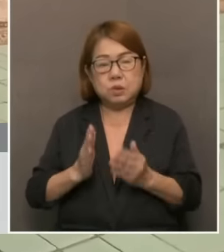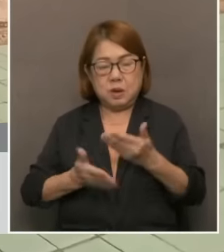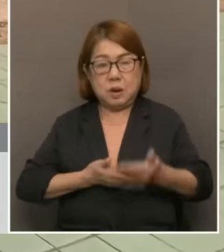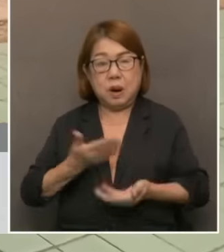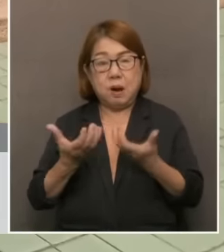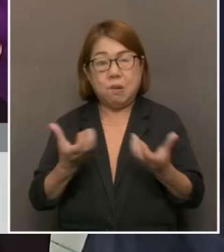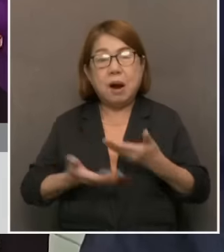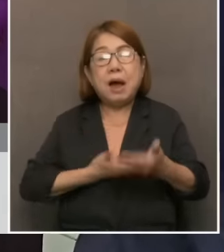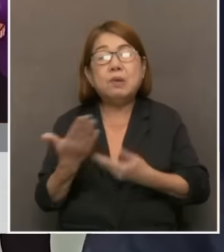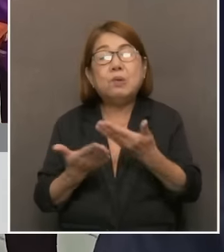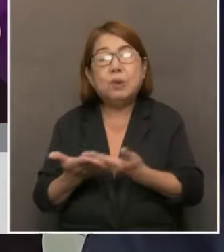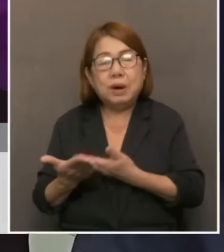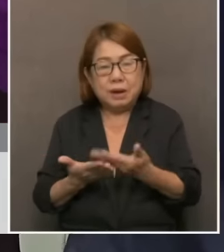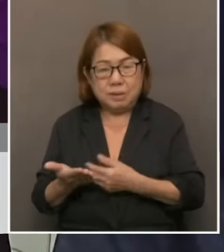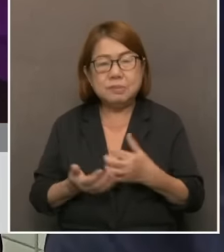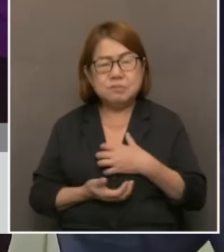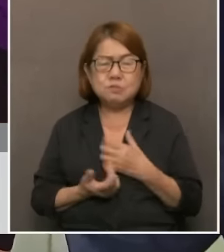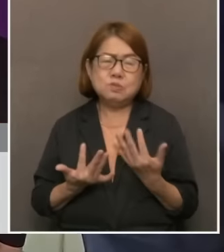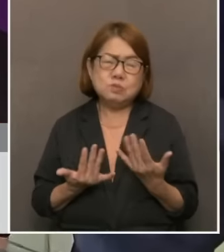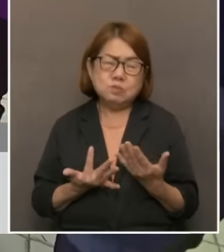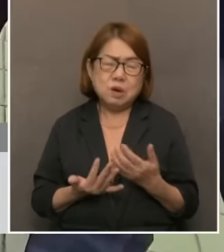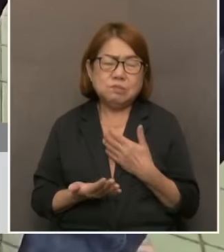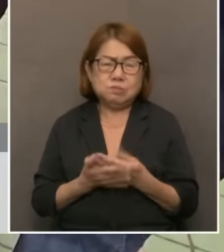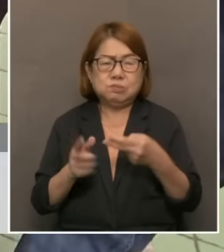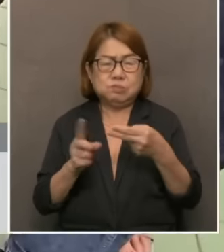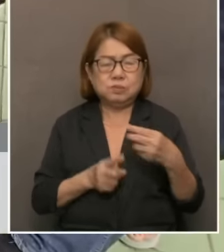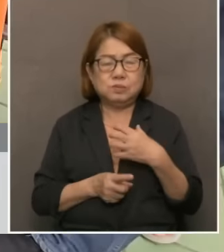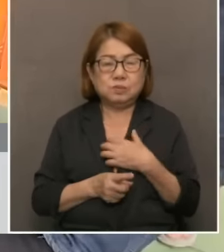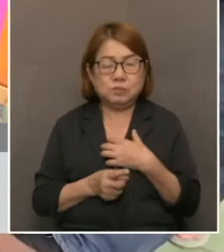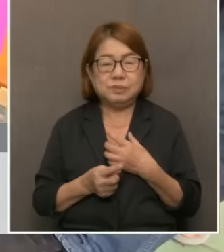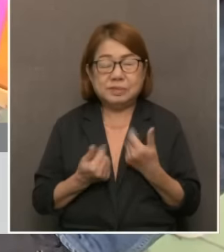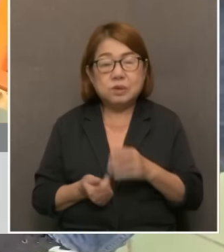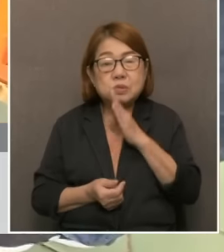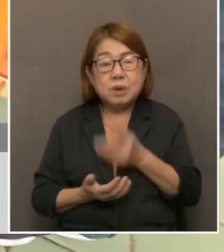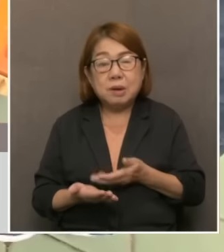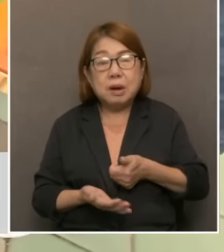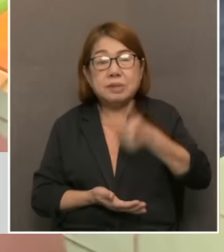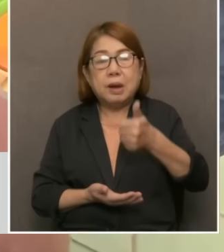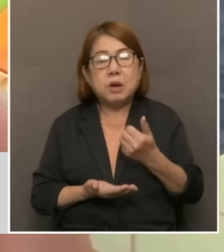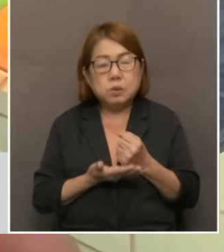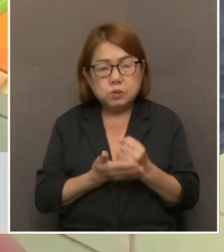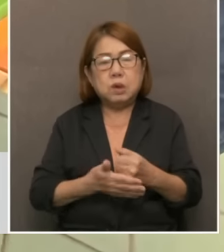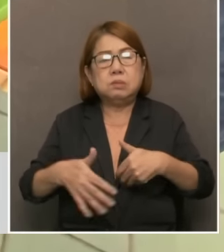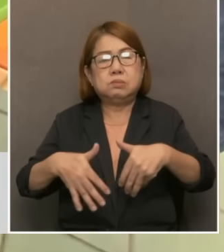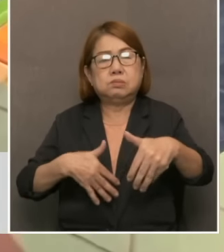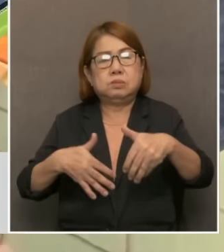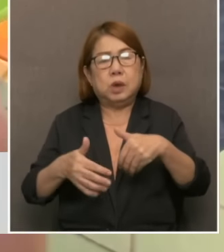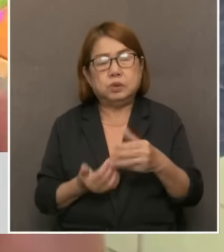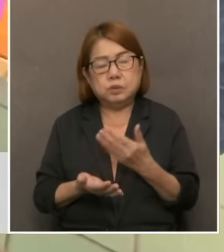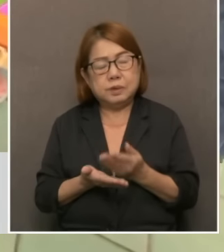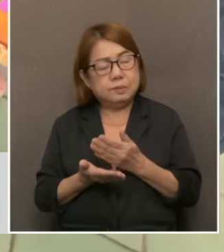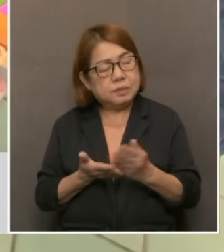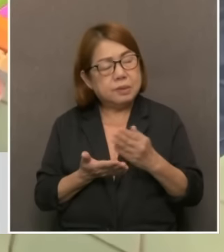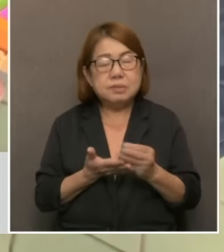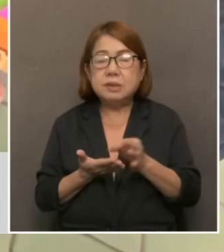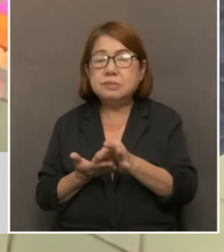อตเตอรี่ค่ะบอกว่ารอคอยโครงการนี้มานานเชื่อว่าจะช่วยฟื้นฟูเศรษฐกิจที่ซบเซาประชาชนได้มีเงินใช้เพิ่มขึ้นต